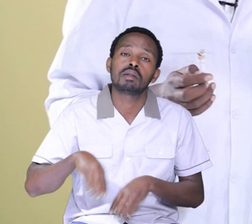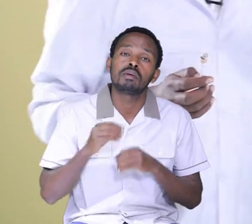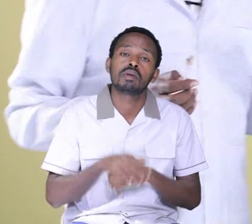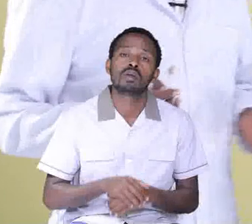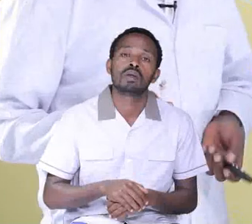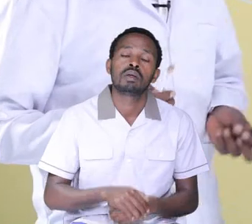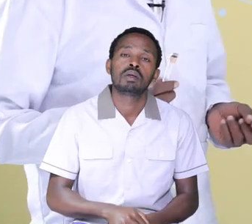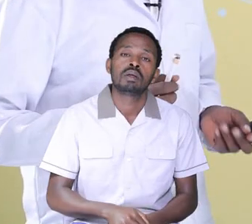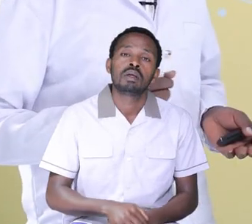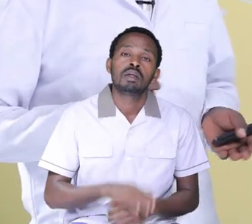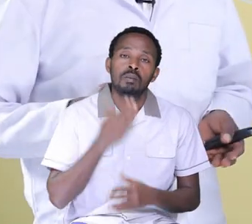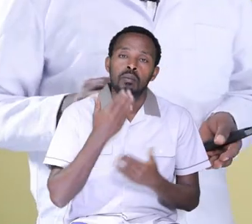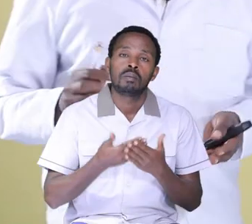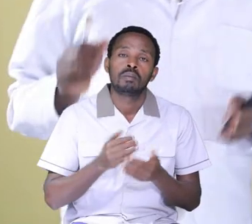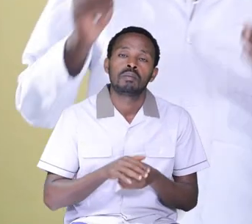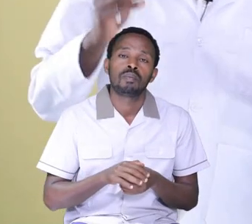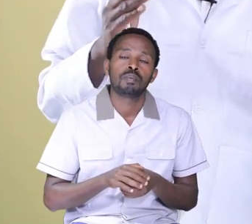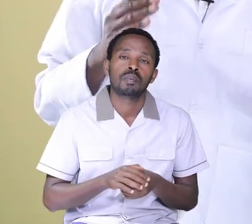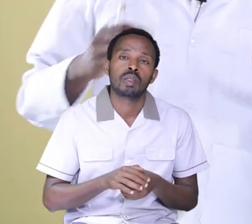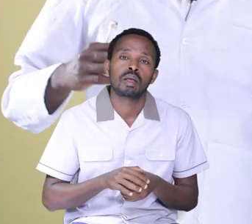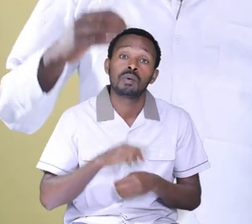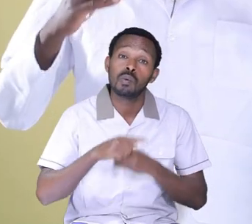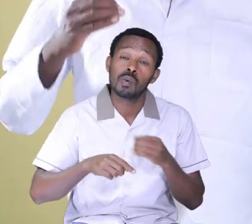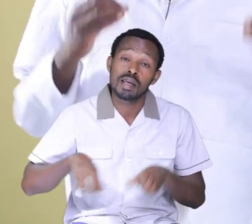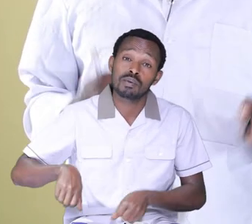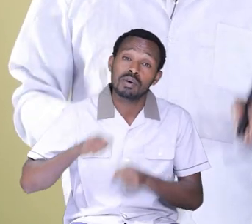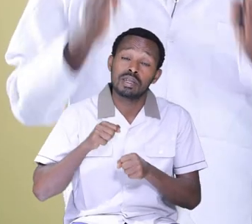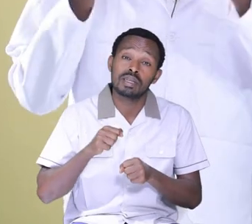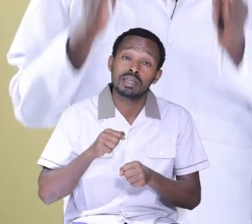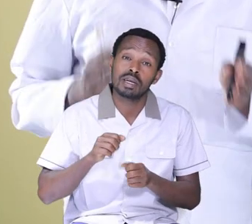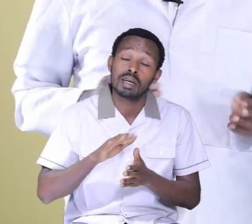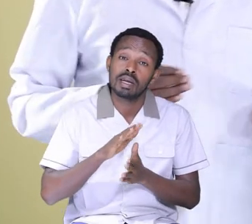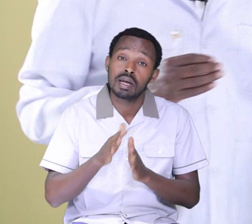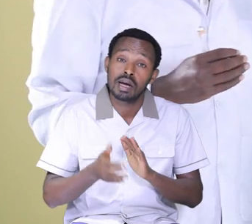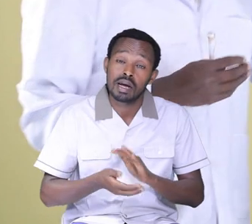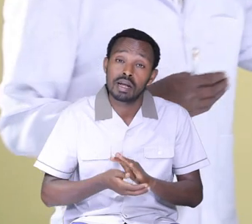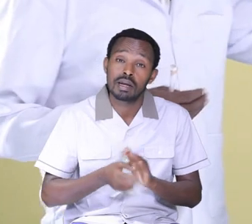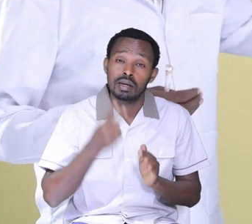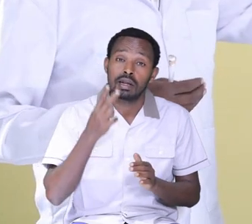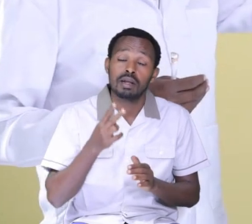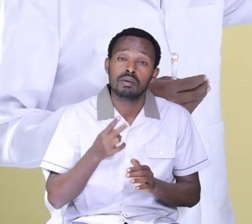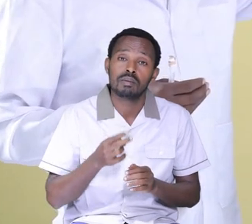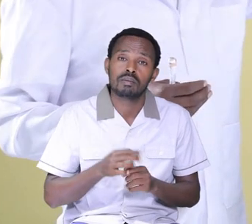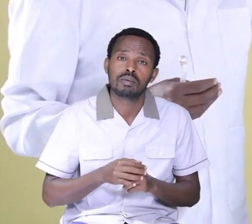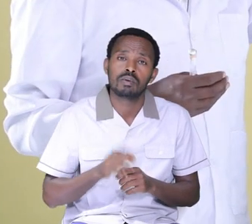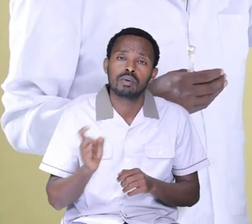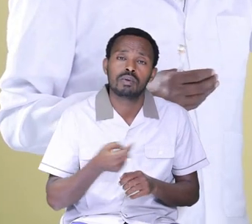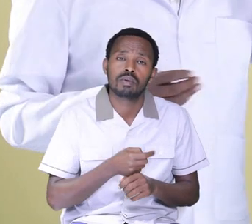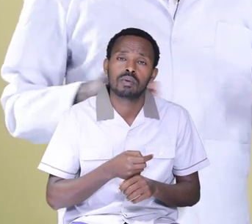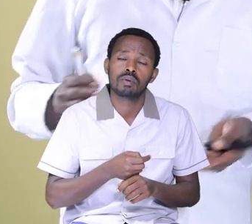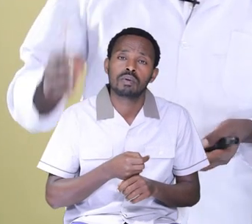Barattoota baay'ee gaariidha. Waa'ee fonqolchaa haaluma kanaan kan ilaalu yommuu ta'u, mata dureen biroon